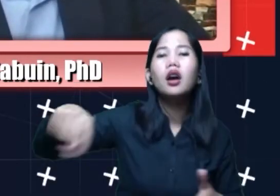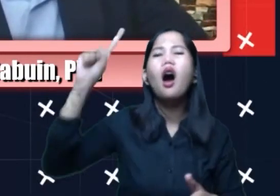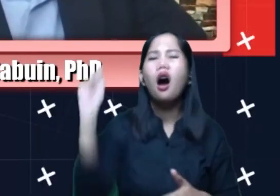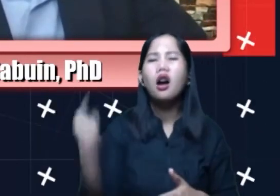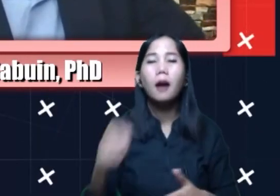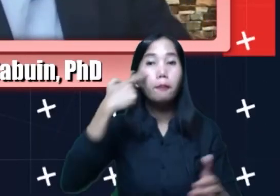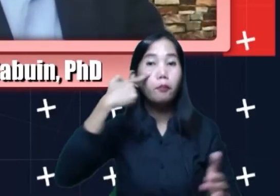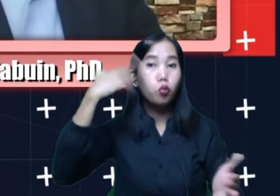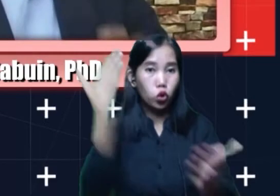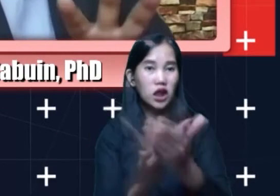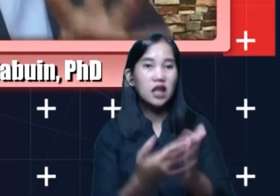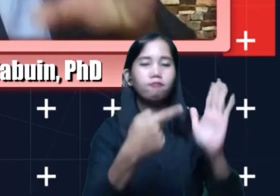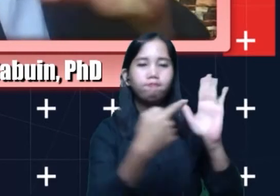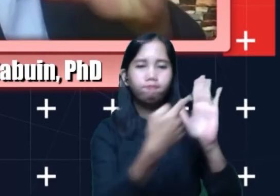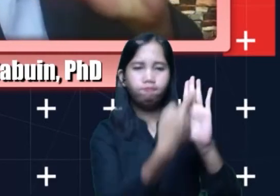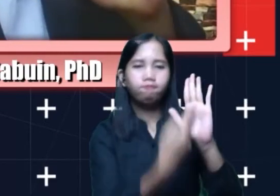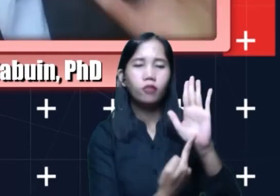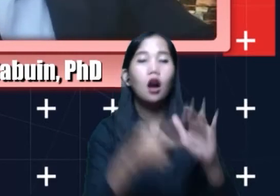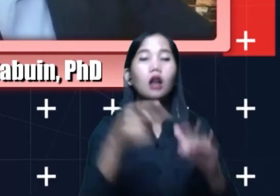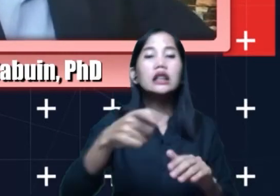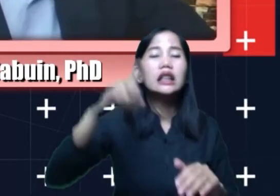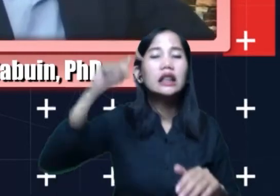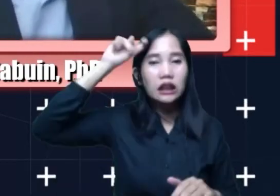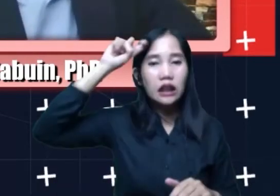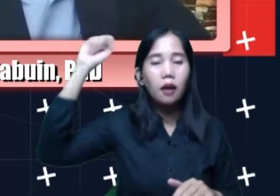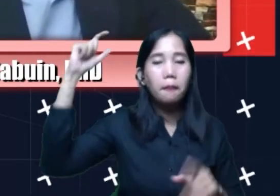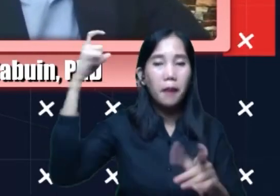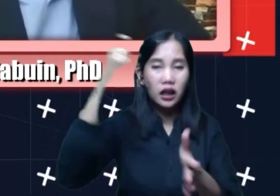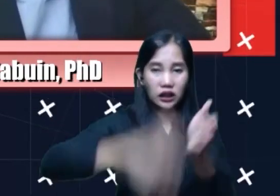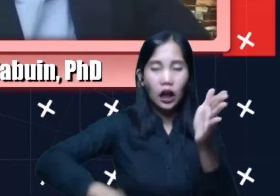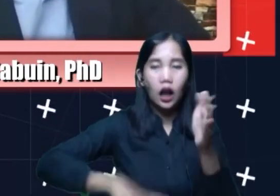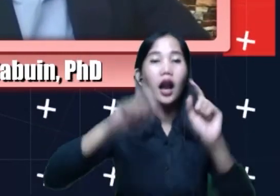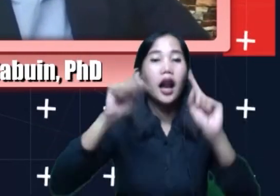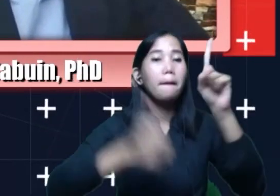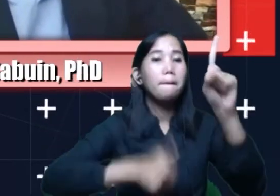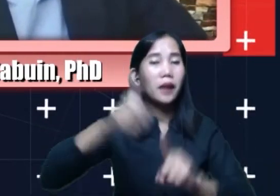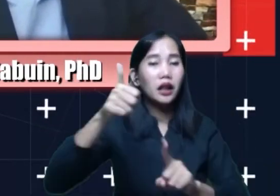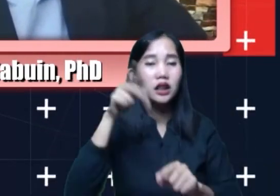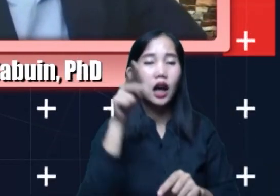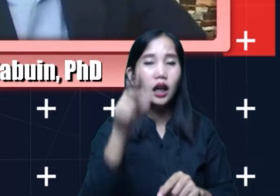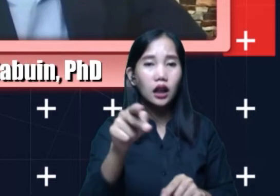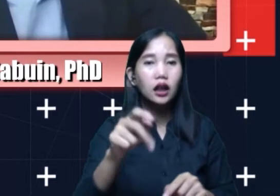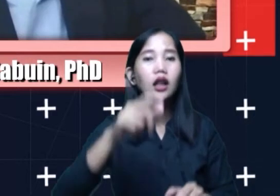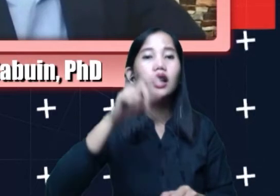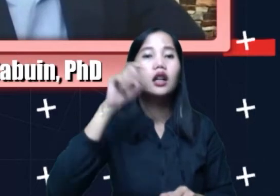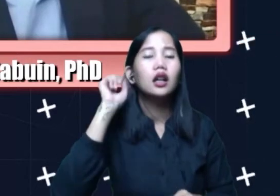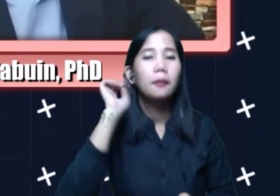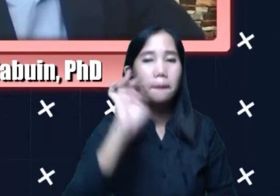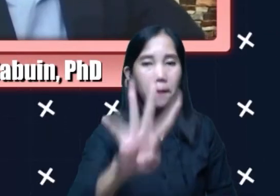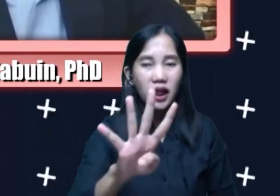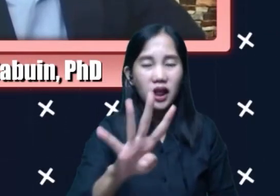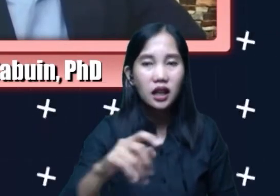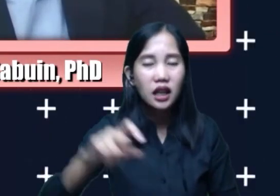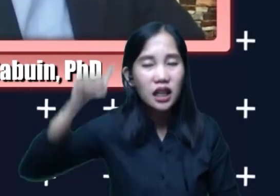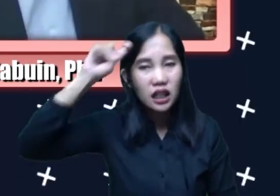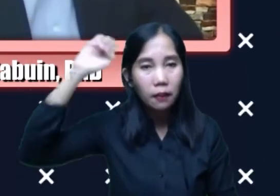keempat berkata, setelah masalah itu diselesaikan, dalam perjalanan keliling dari kota ke